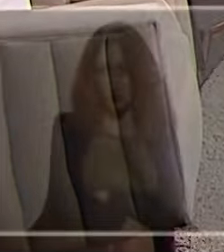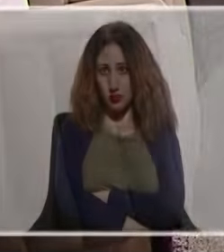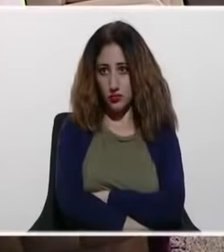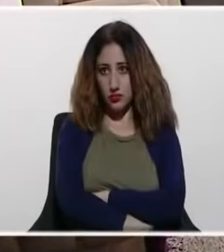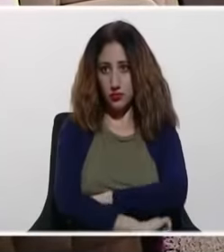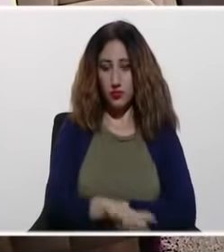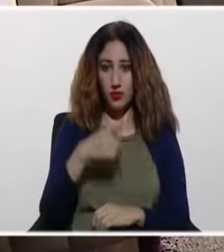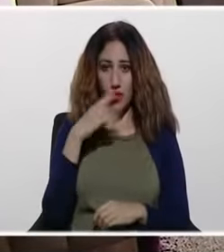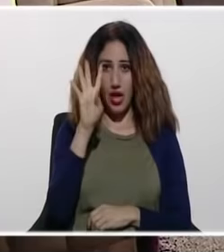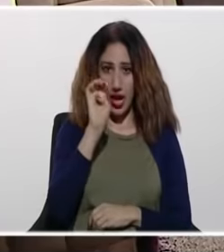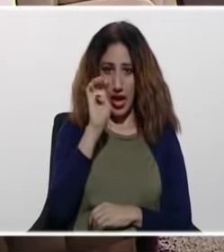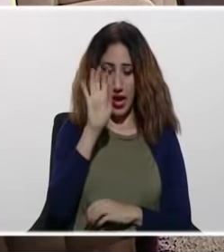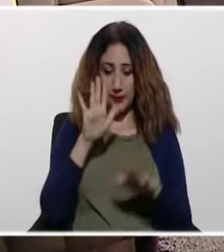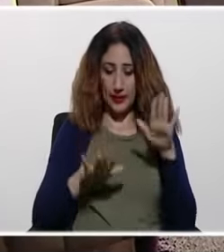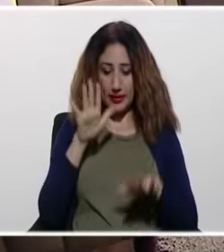أربعين كيلو.